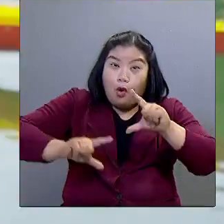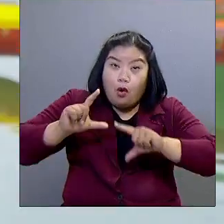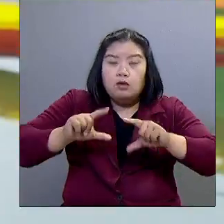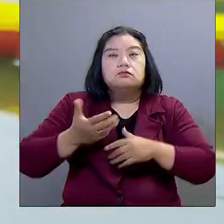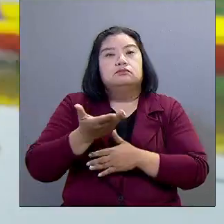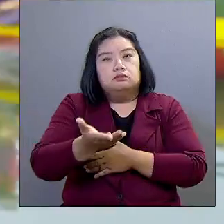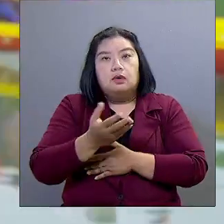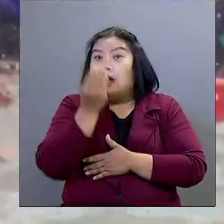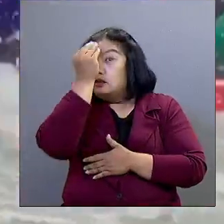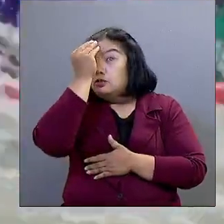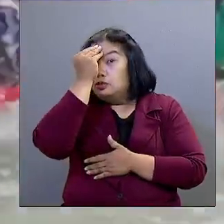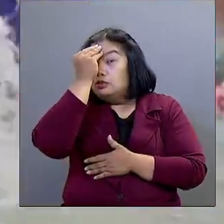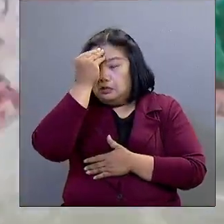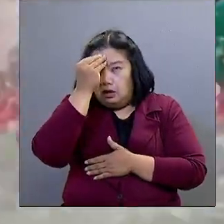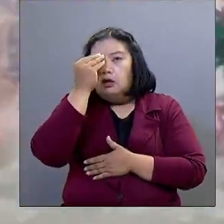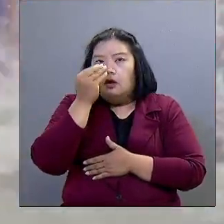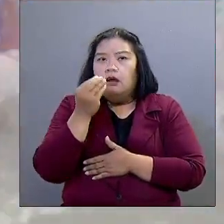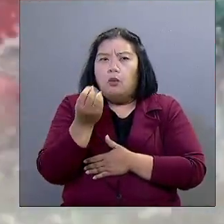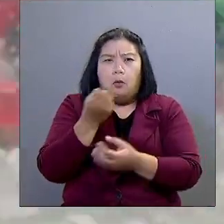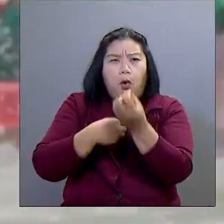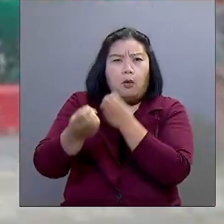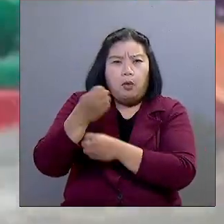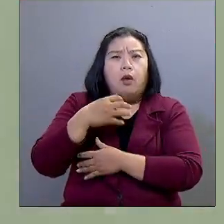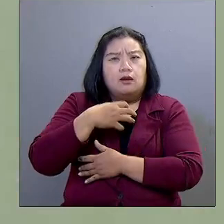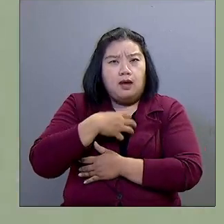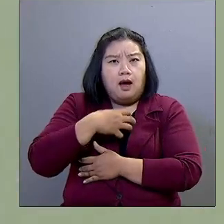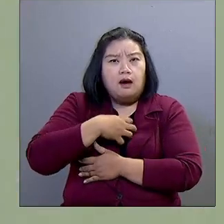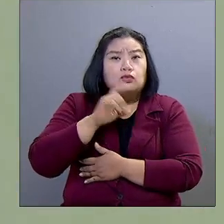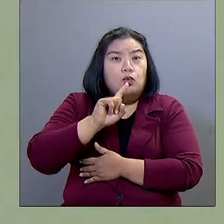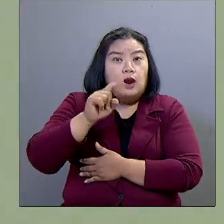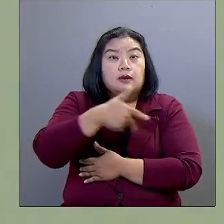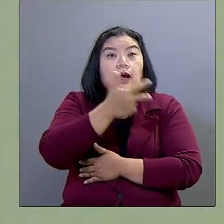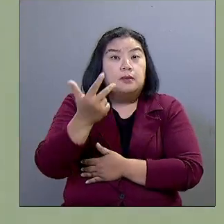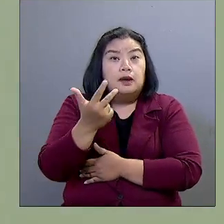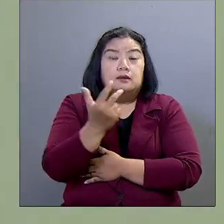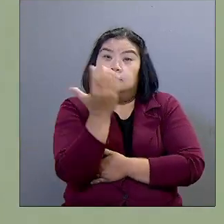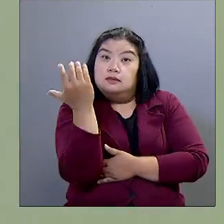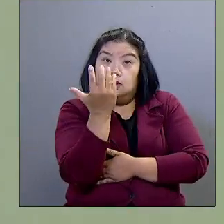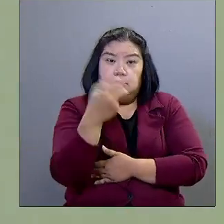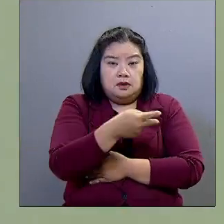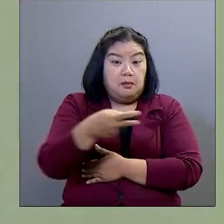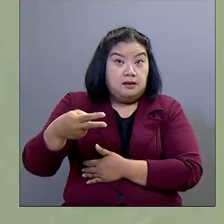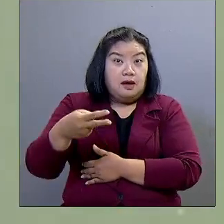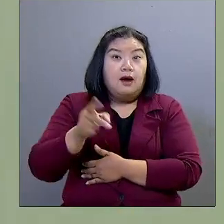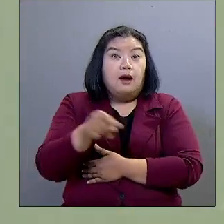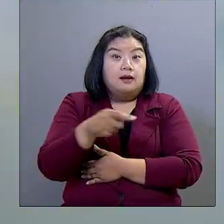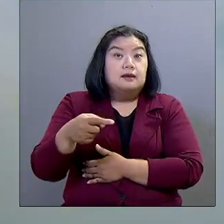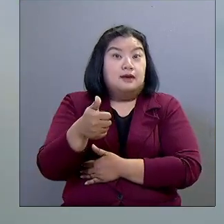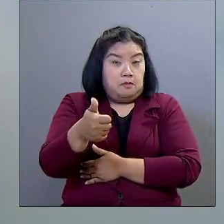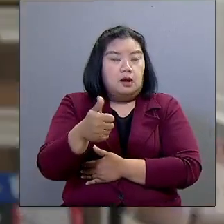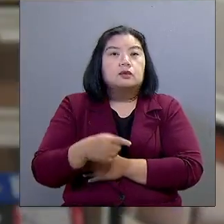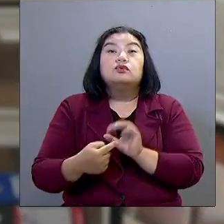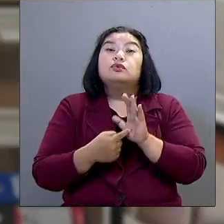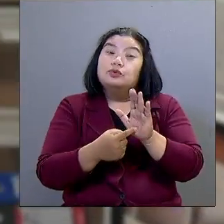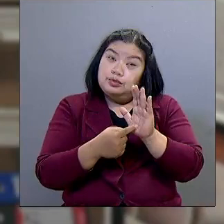ชาวญี่ปุ่นเรียกร้องมาเยอะเลยนะคะว่าอยากให้ไทย PBS เพิ่มซับไตเติ้ลภาษาอังกฤษอย่างเช่นความคิดเห็นนี้